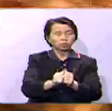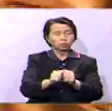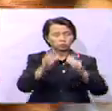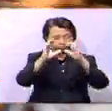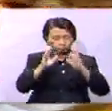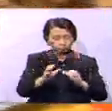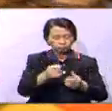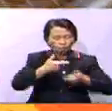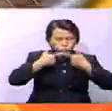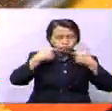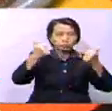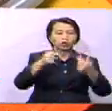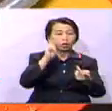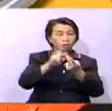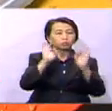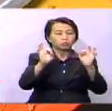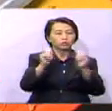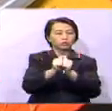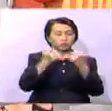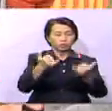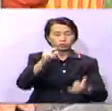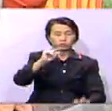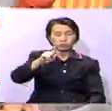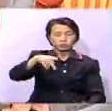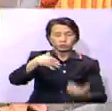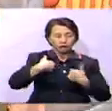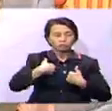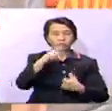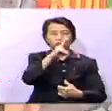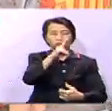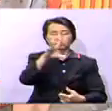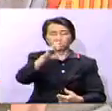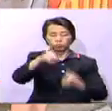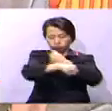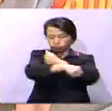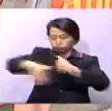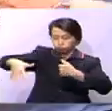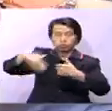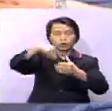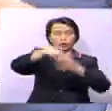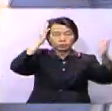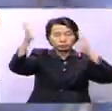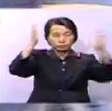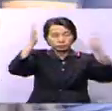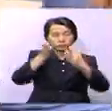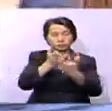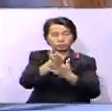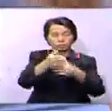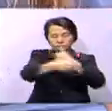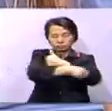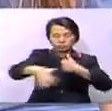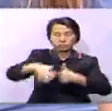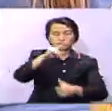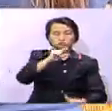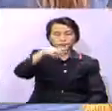gaya dengan resepinya. Kini, GPC sudah mempunyai 250 cawangan seluruh negara melalui rangkaian